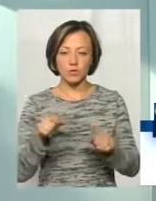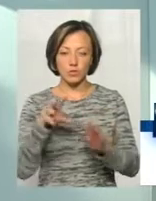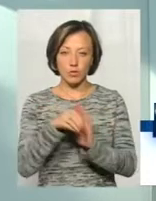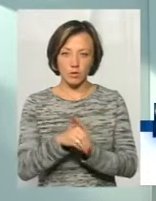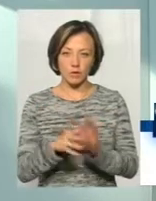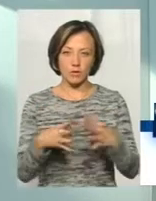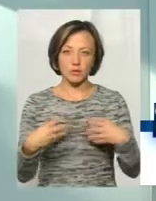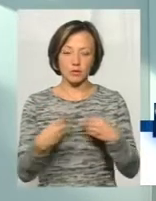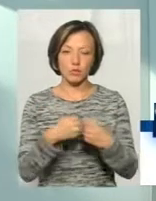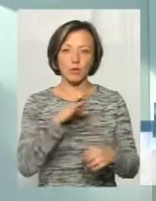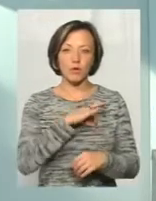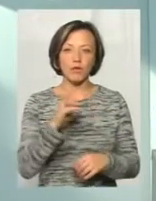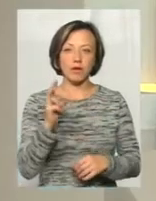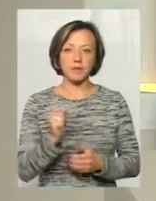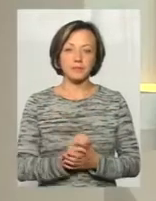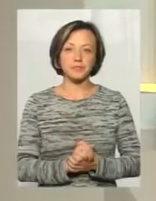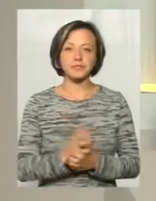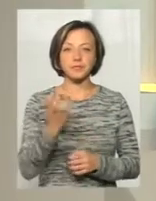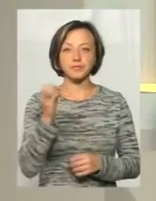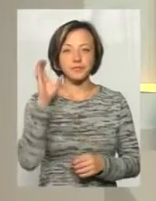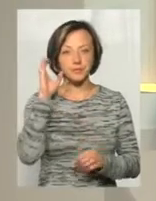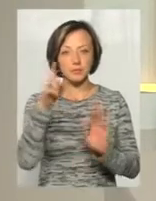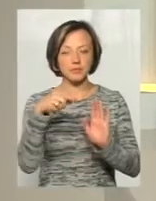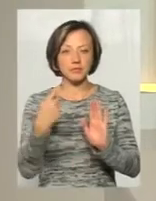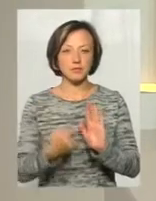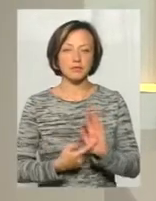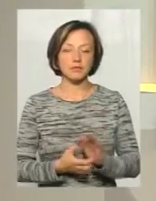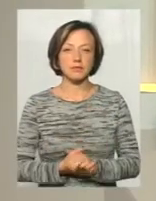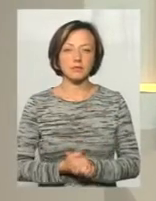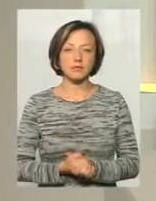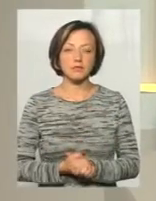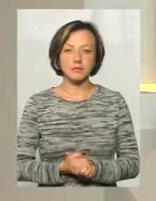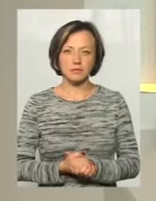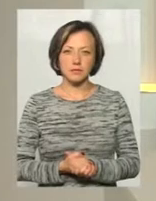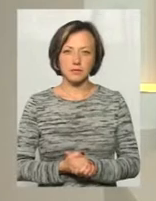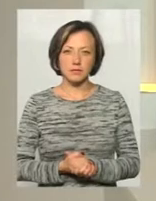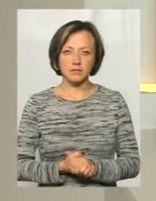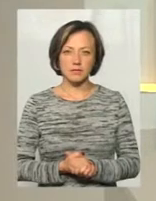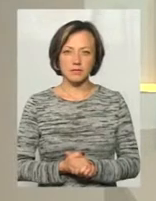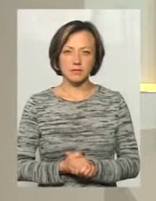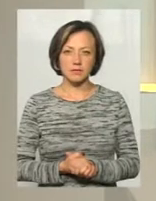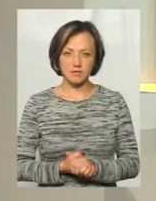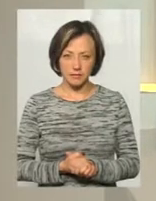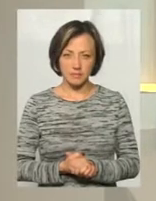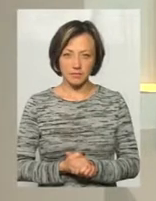входять. Дякую. Давайте послухаємо ще одного телеглядача, він вже чекає на зв'язку. Добрий вечір.